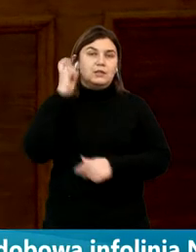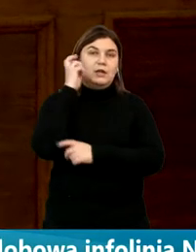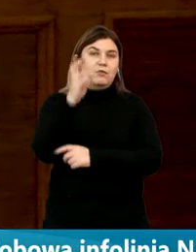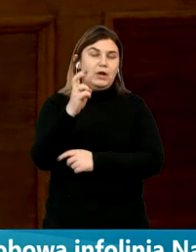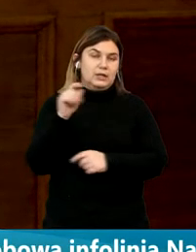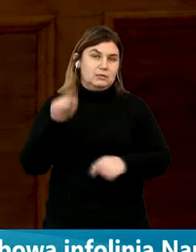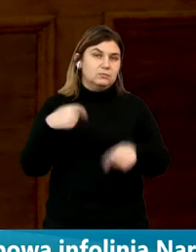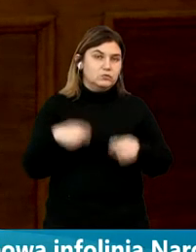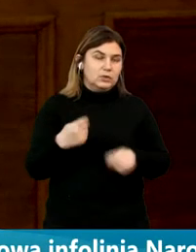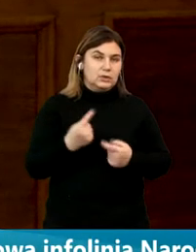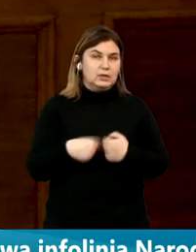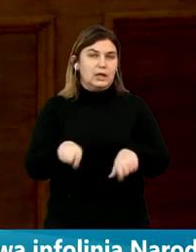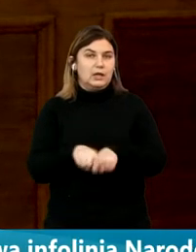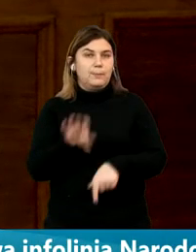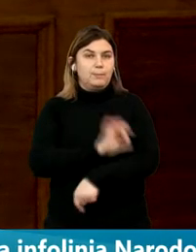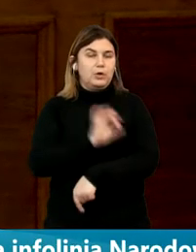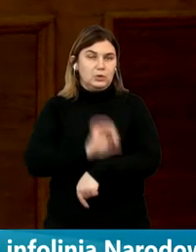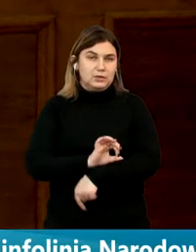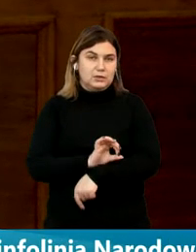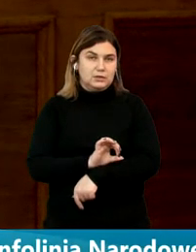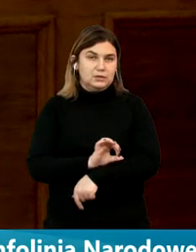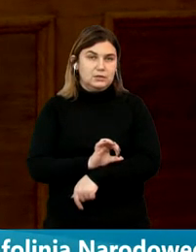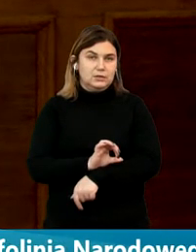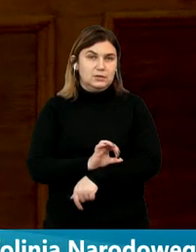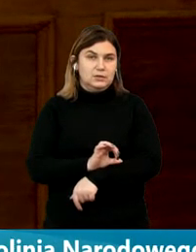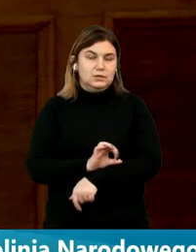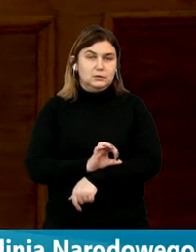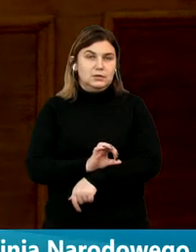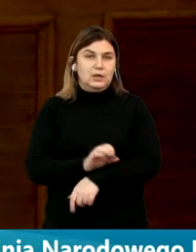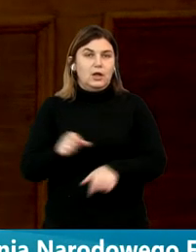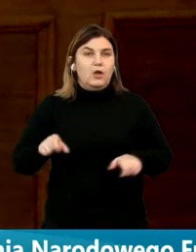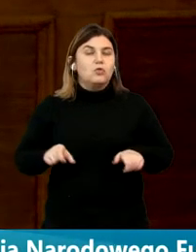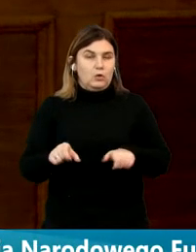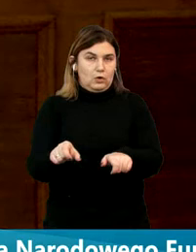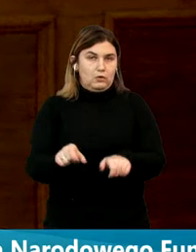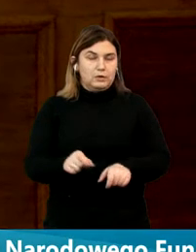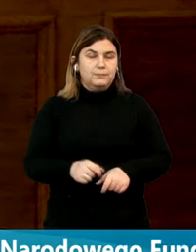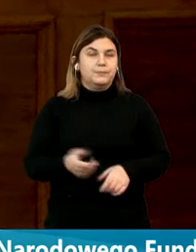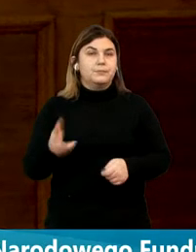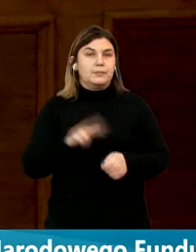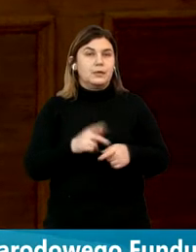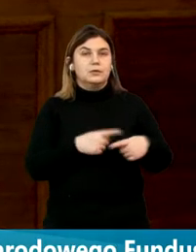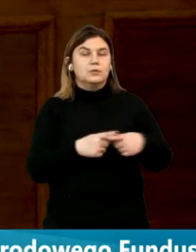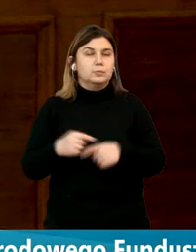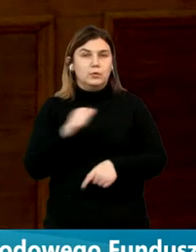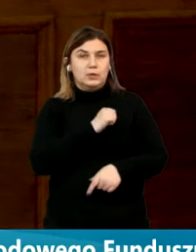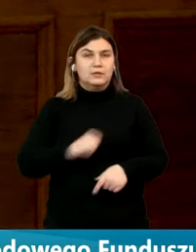które choćby realizują projekty torowe. Niektóre spółki też same